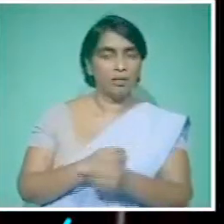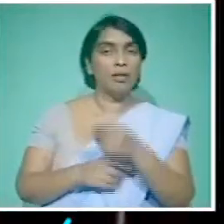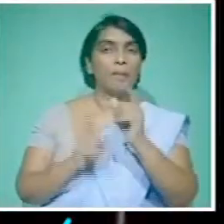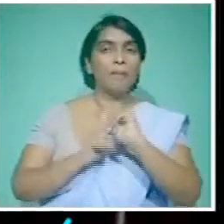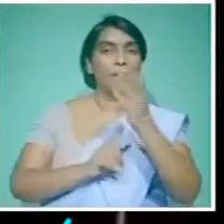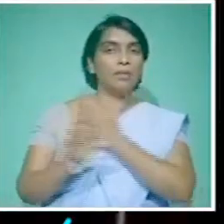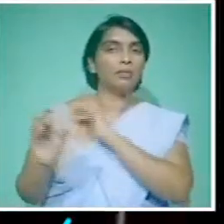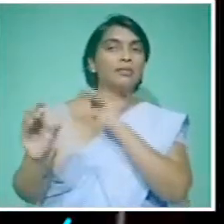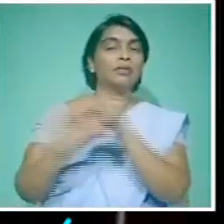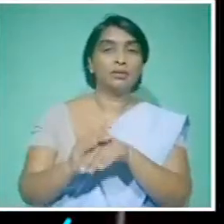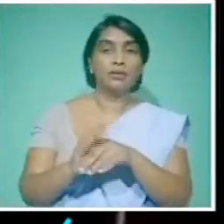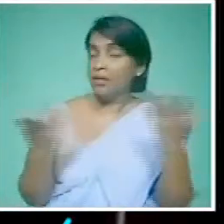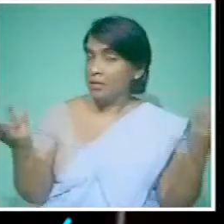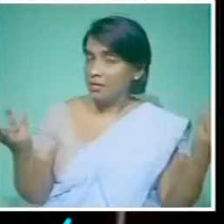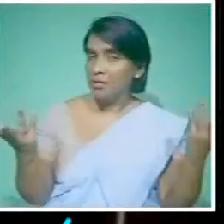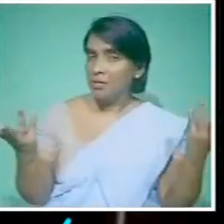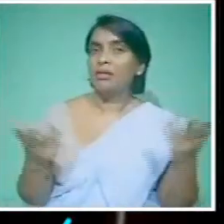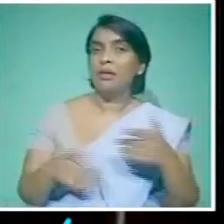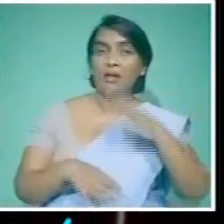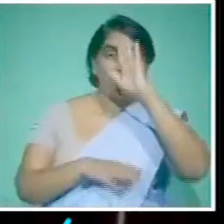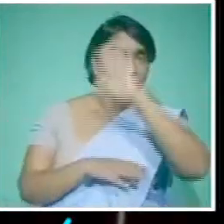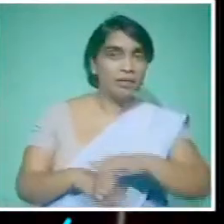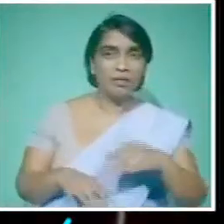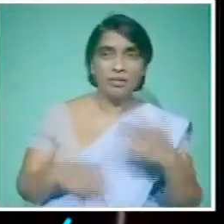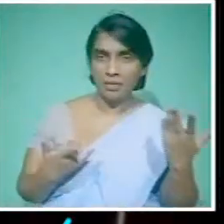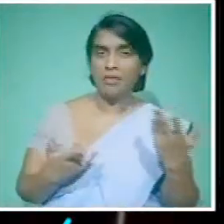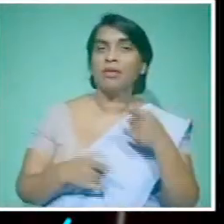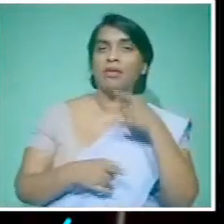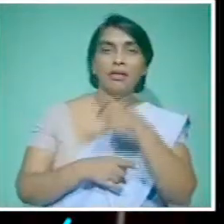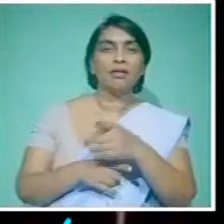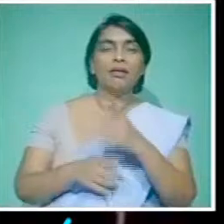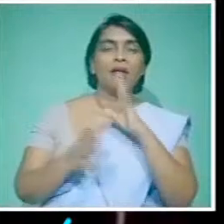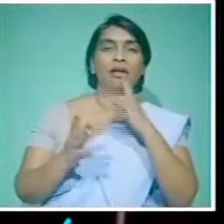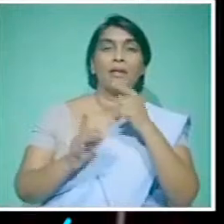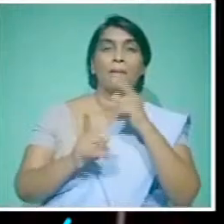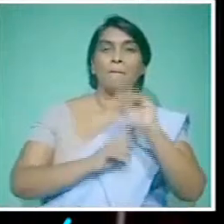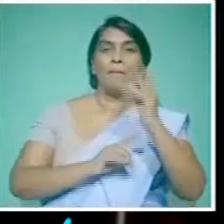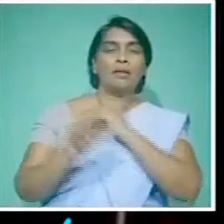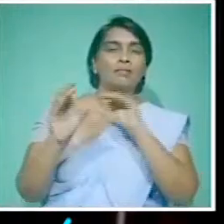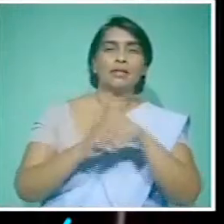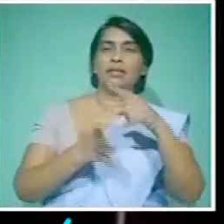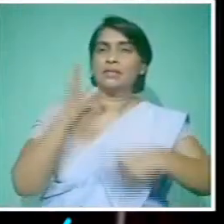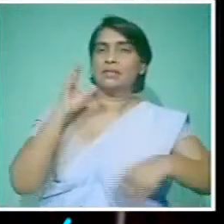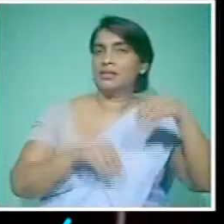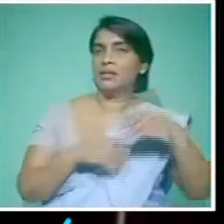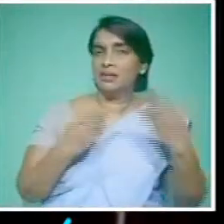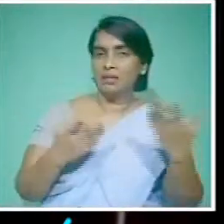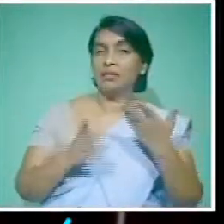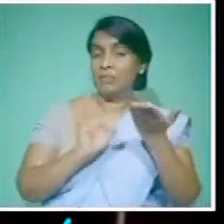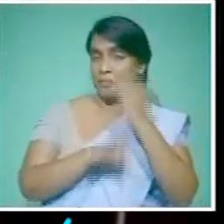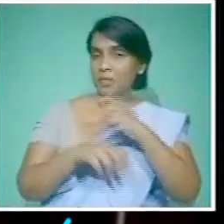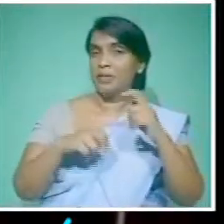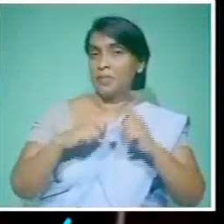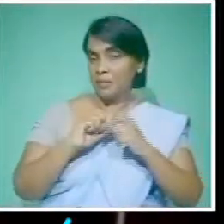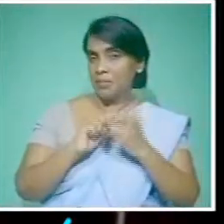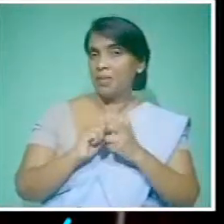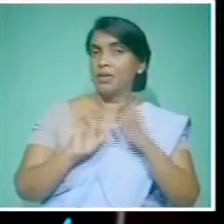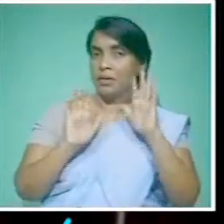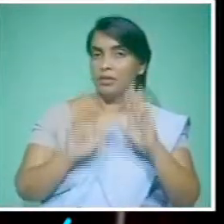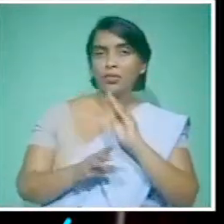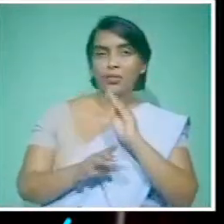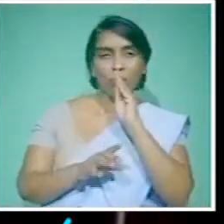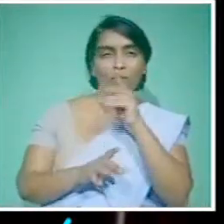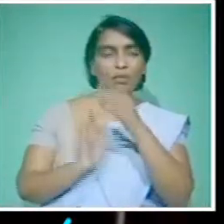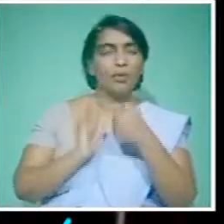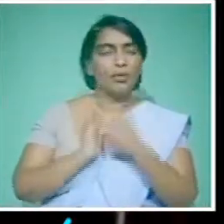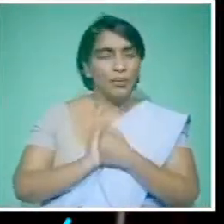මේ පාර්ලිමේන්තුවට කැඳෙව්වේ නැත්තම් ගෙනාවේ නැත්තම් ඔබතුමාලට නොමිනේෂන්වත් හම්බ වෙන්නේ නැහැ. ඒ තිබ්බ තත්ත්වයේ උඩ ඒ හින්දා අඩුම ගානේ